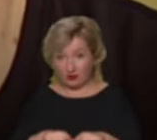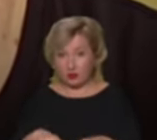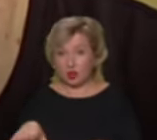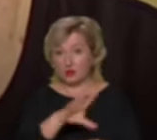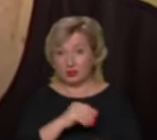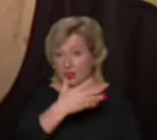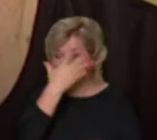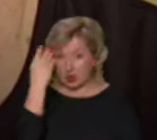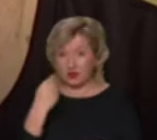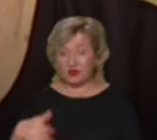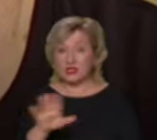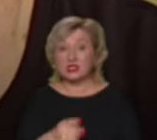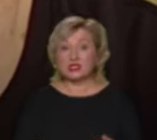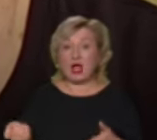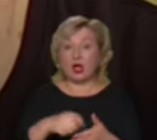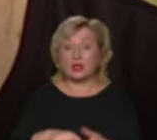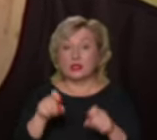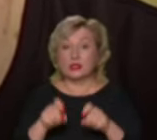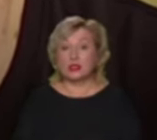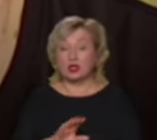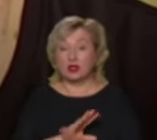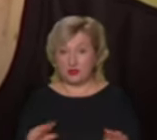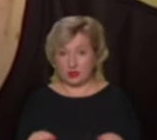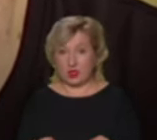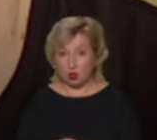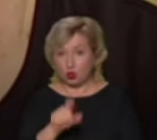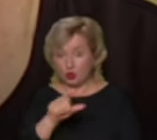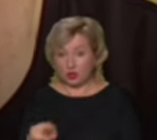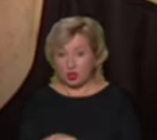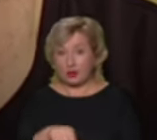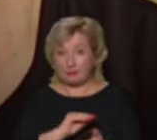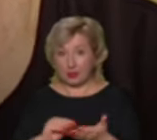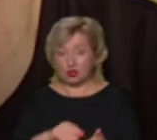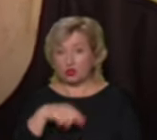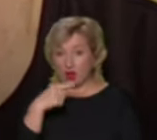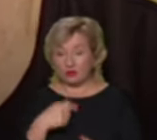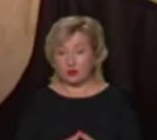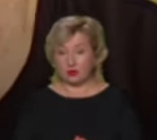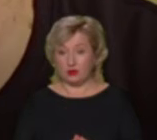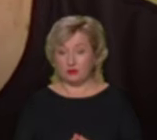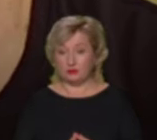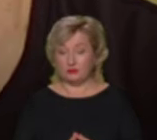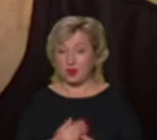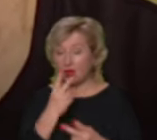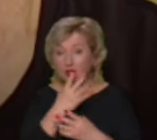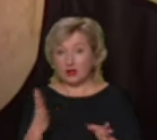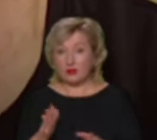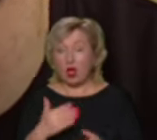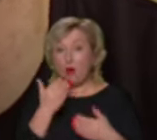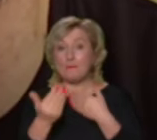забули, всіх закрили, сидіть і все. Ну, люди таке пишуть, таке говорять. Це ж факт. Знаєте, я дивився опитування в